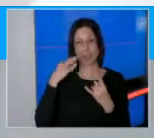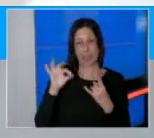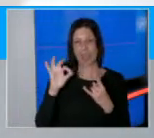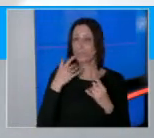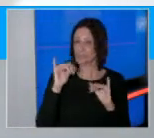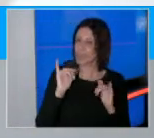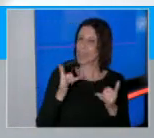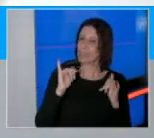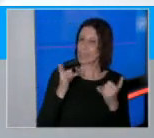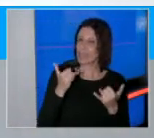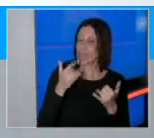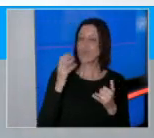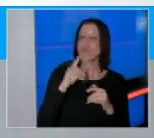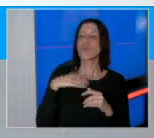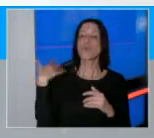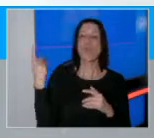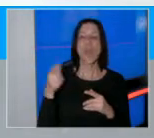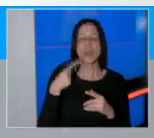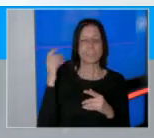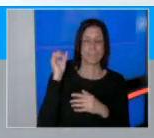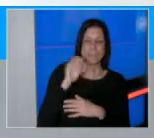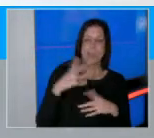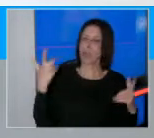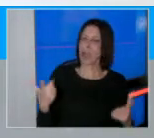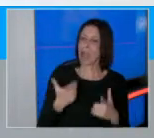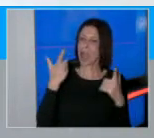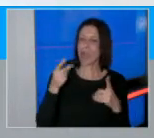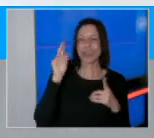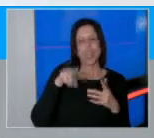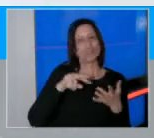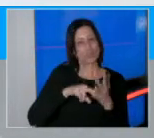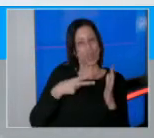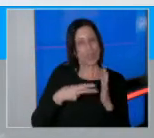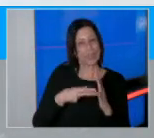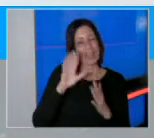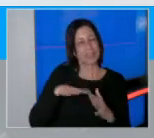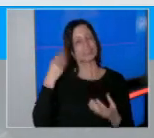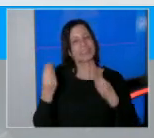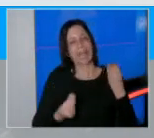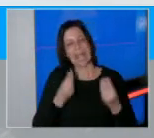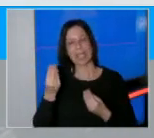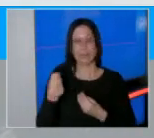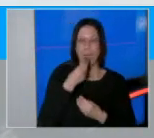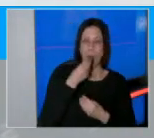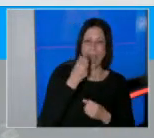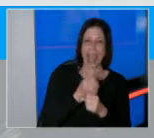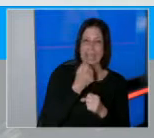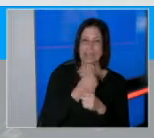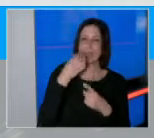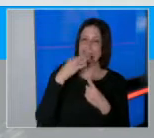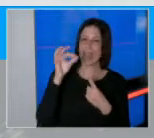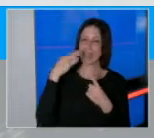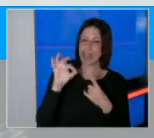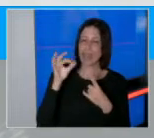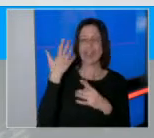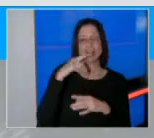כן, כן, כולם באו לחגוג, יש גם כן תוכנית לילדים, משחקים, אוכל, עשינו הדלקת נרות גם כן לילדים